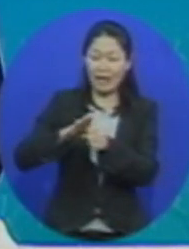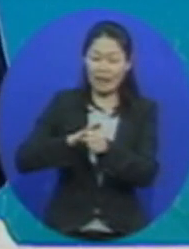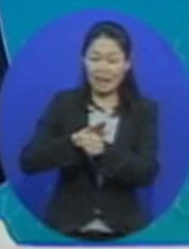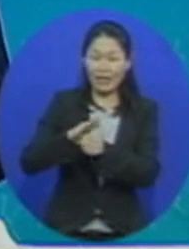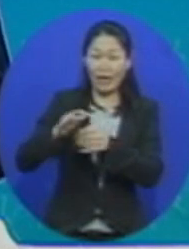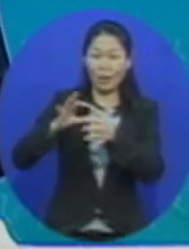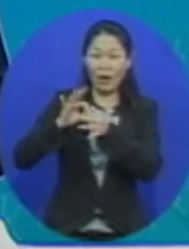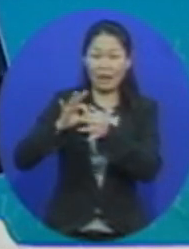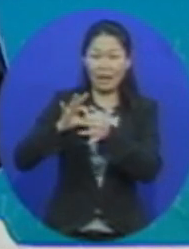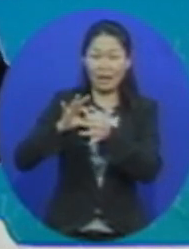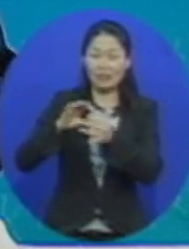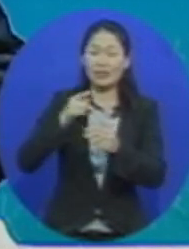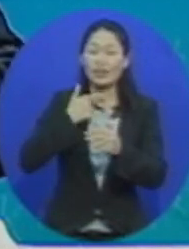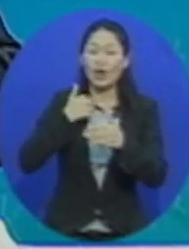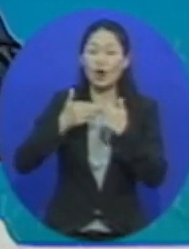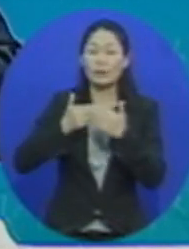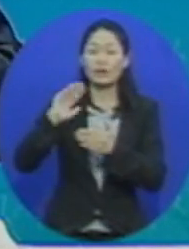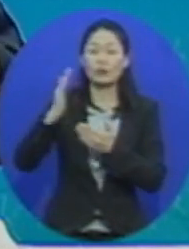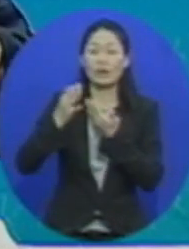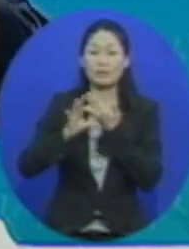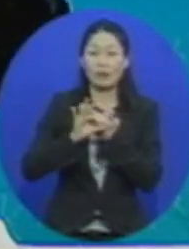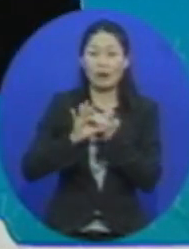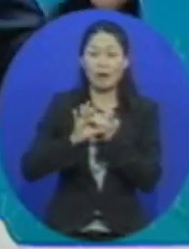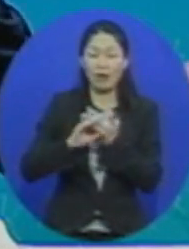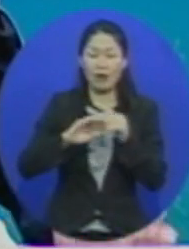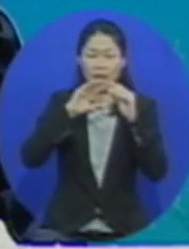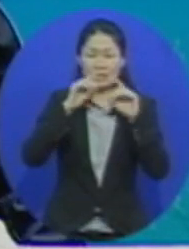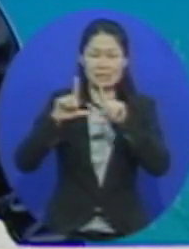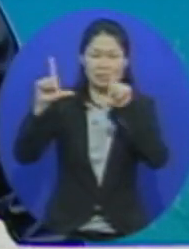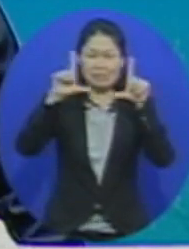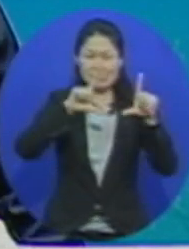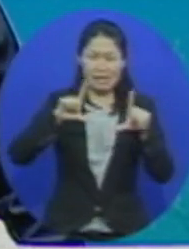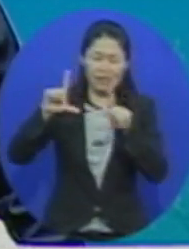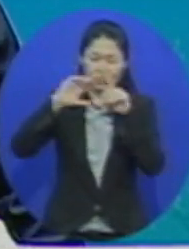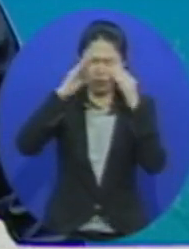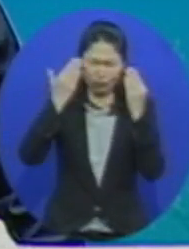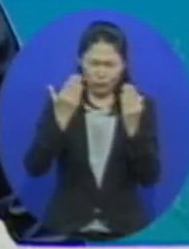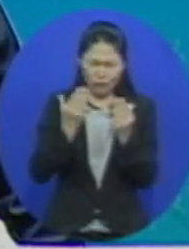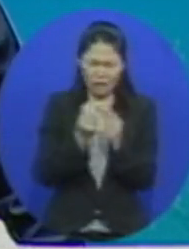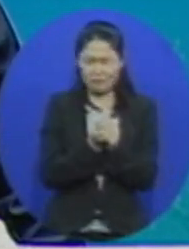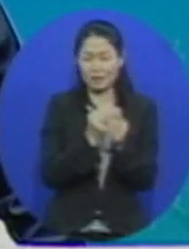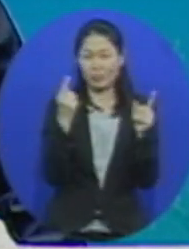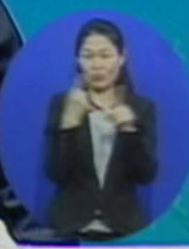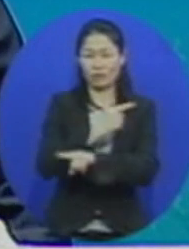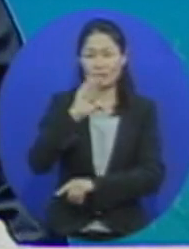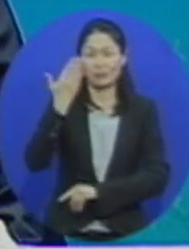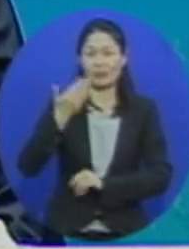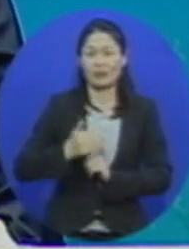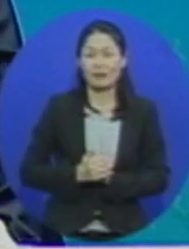경험하게 되면 그러면 삶 전체가 다 같이 바뀌게 되는 것입니다